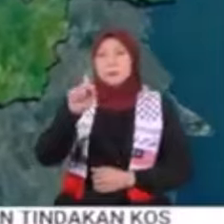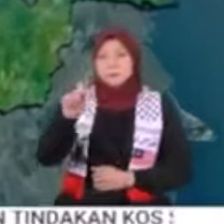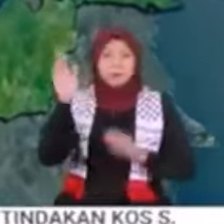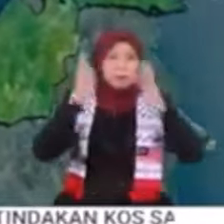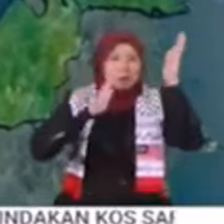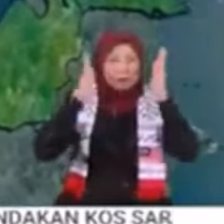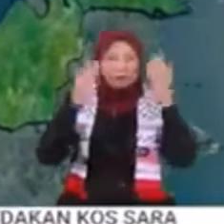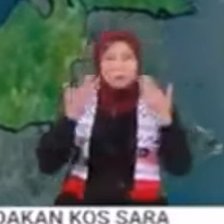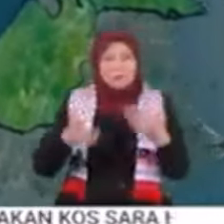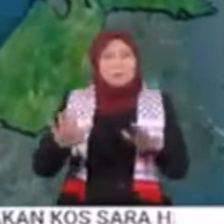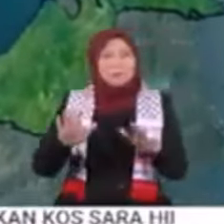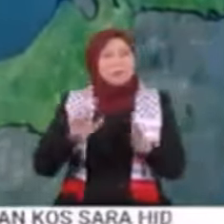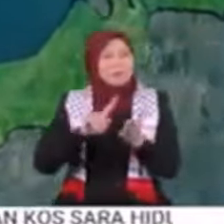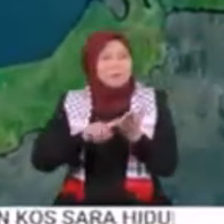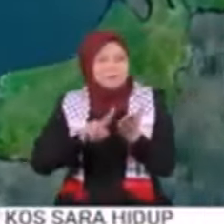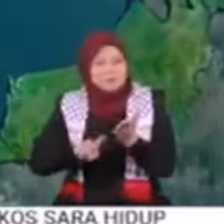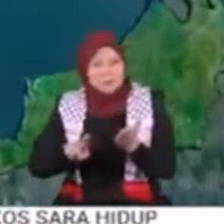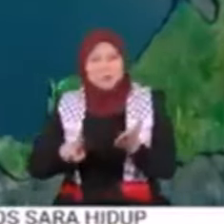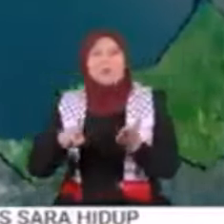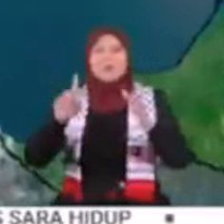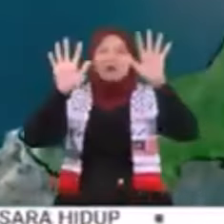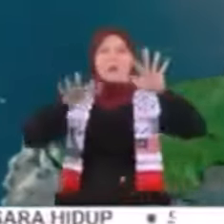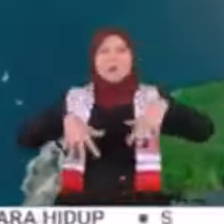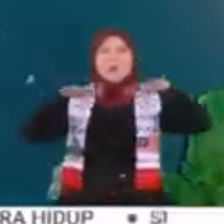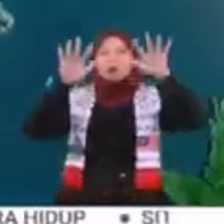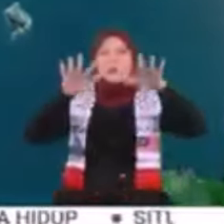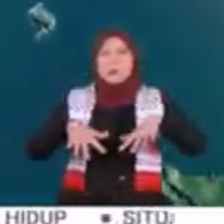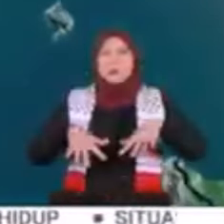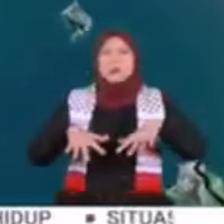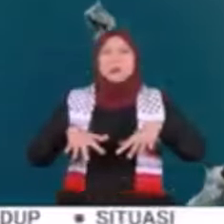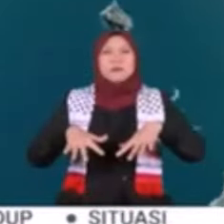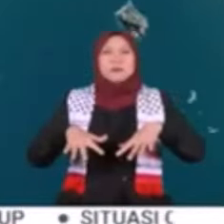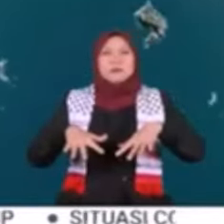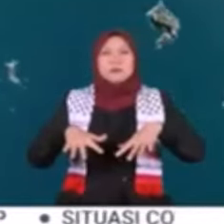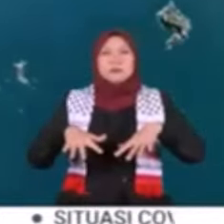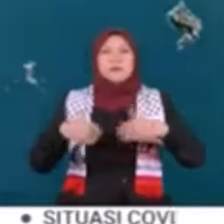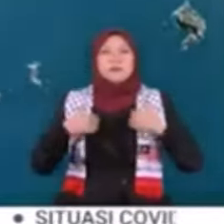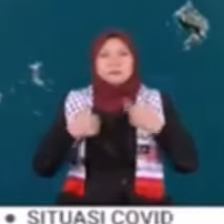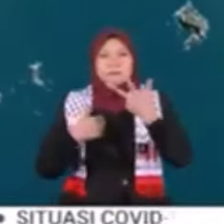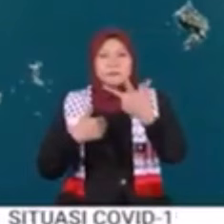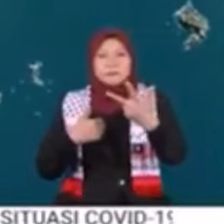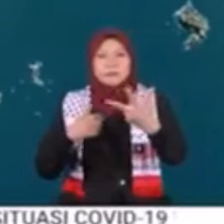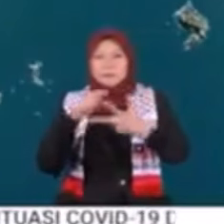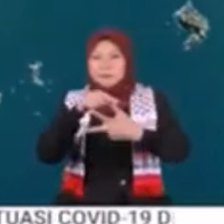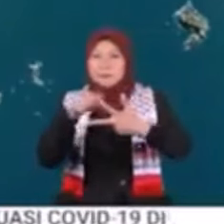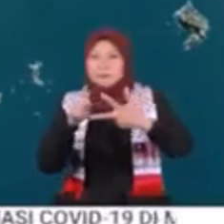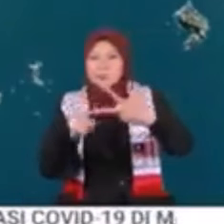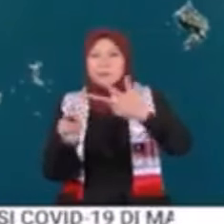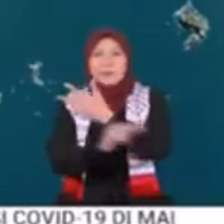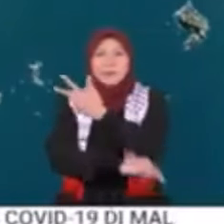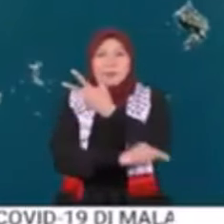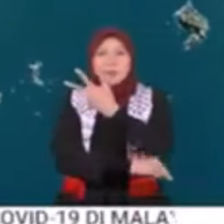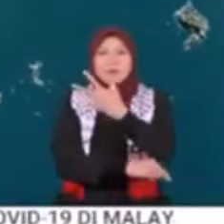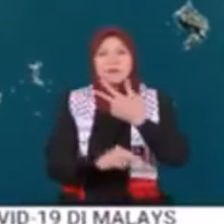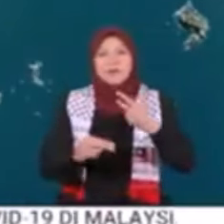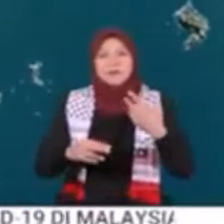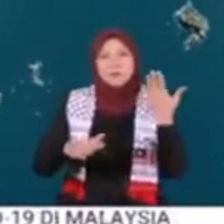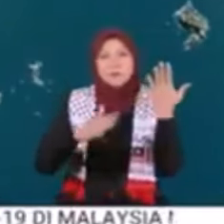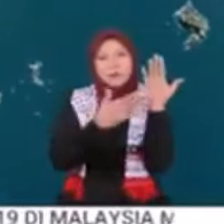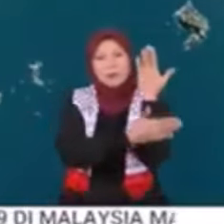kini amaran hujan berterusan peringkat waspada melibatkan tiga negeri. Ia melibatkan di hampir ke